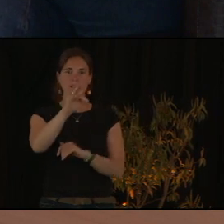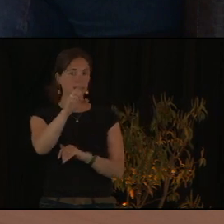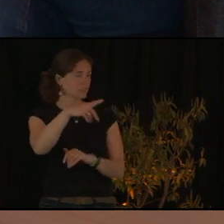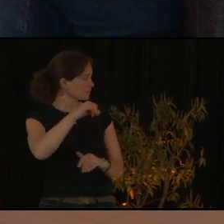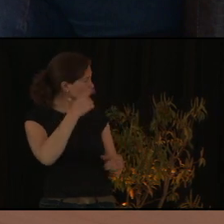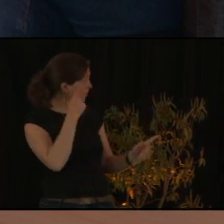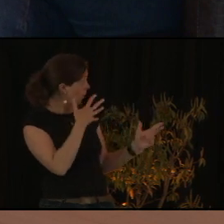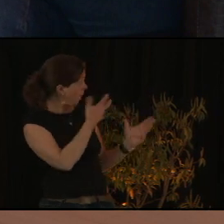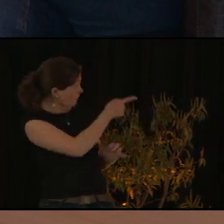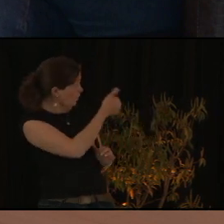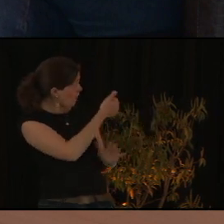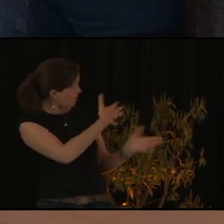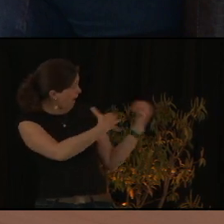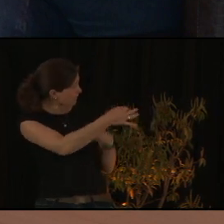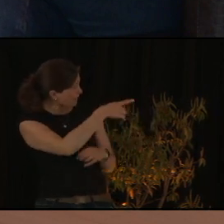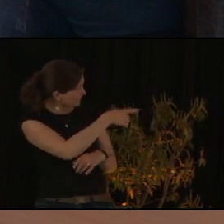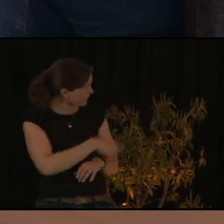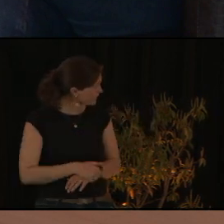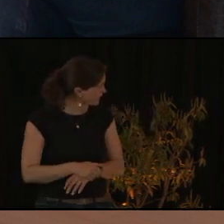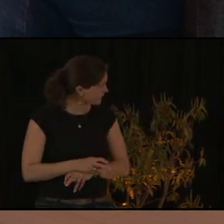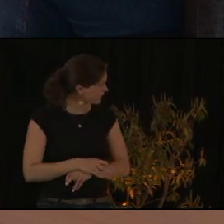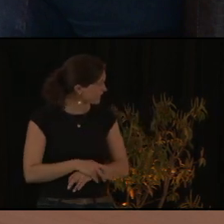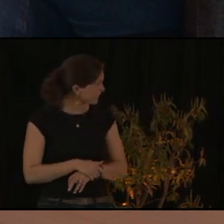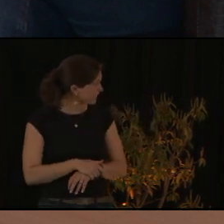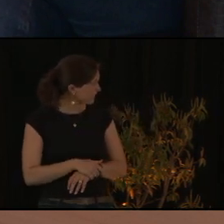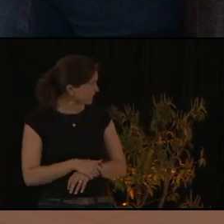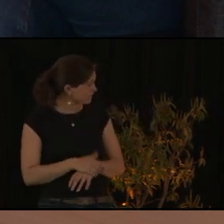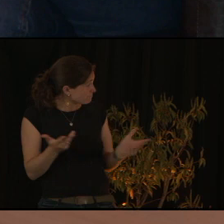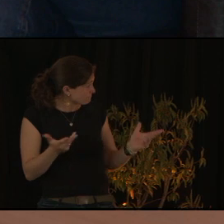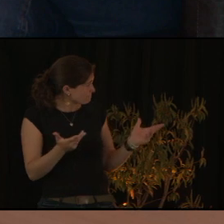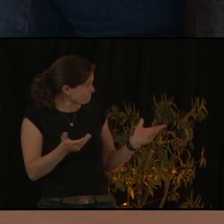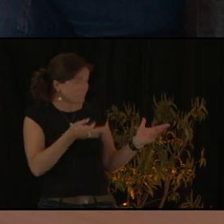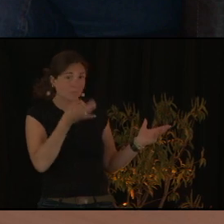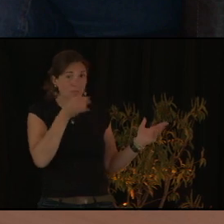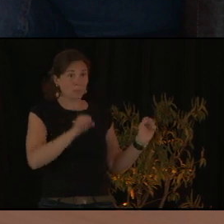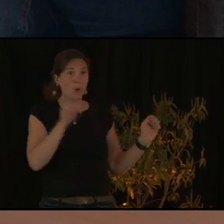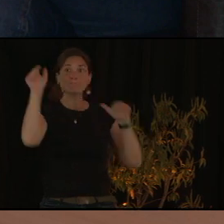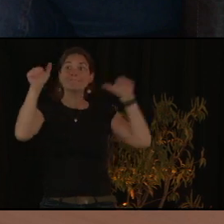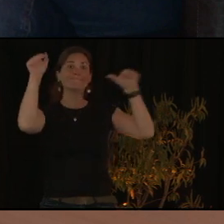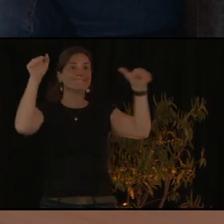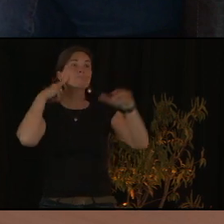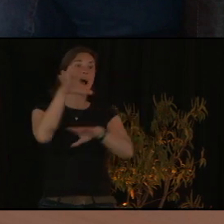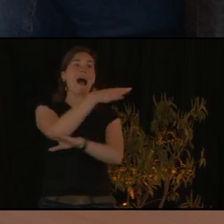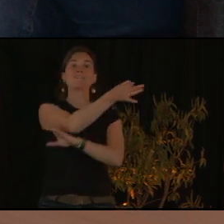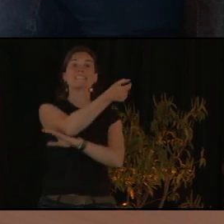par l'Institut Polaire Arctique? Non, parce que c'est le moment de lancer un appel.